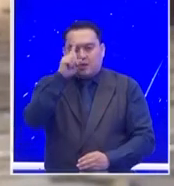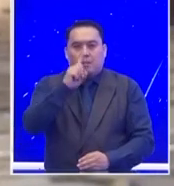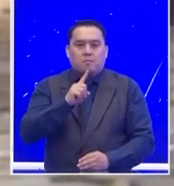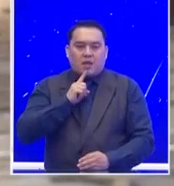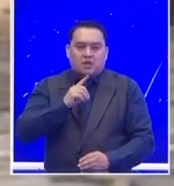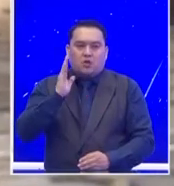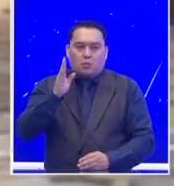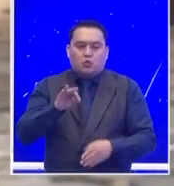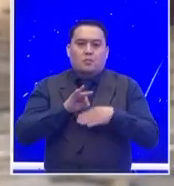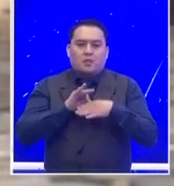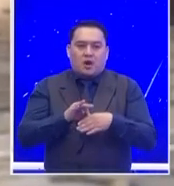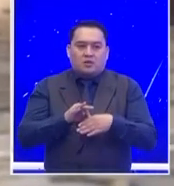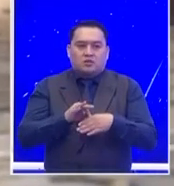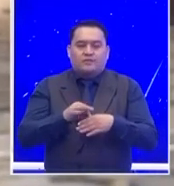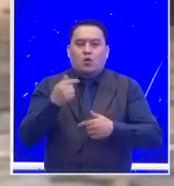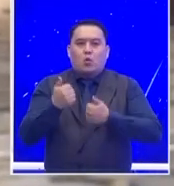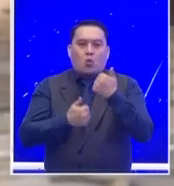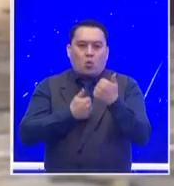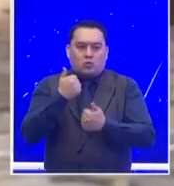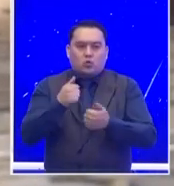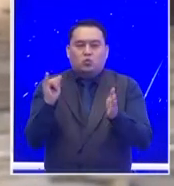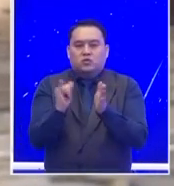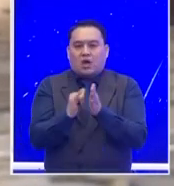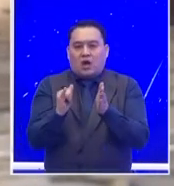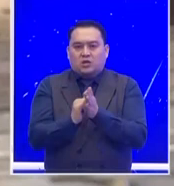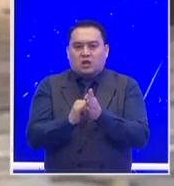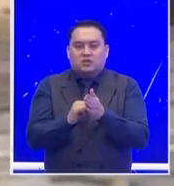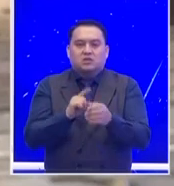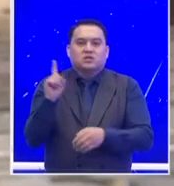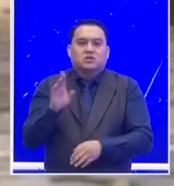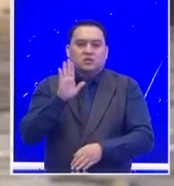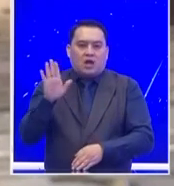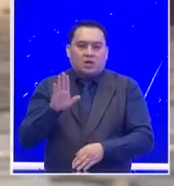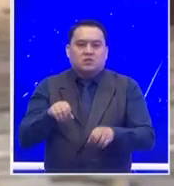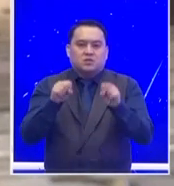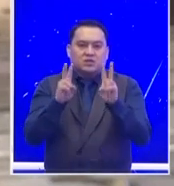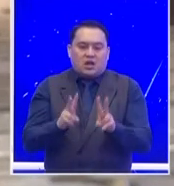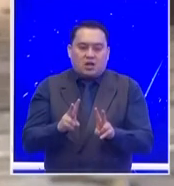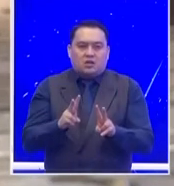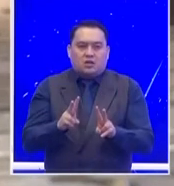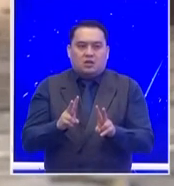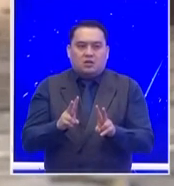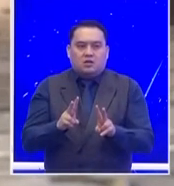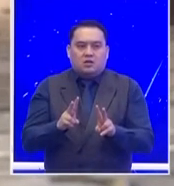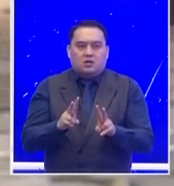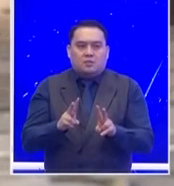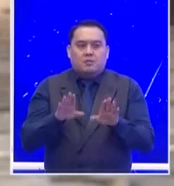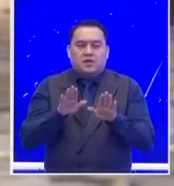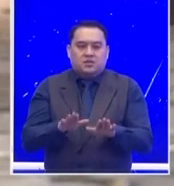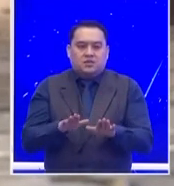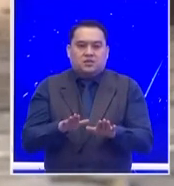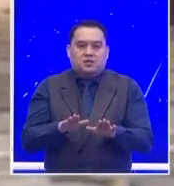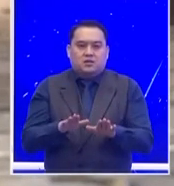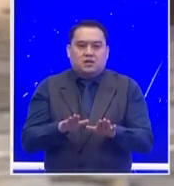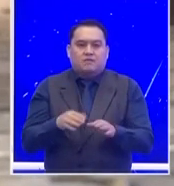уже будет проведен открытый конкурс на установку дорожных знаков и специальных дорожных разметок